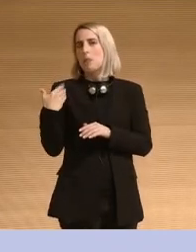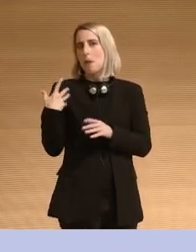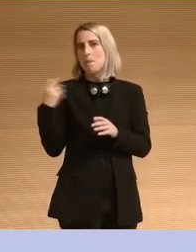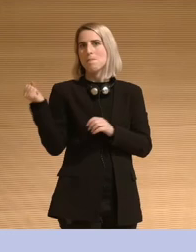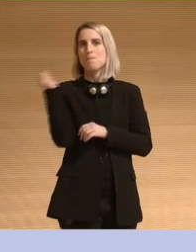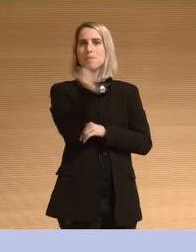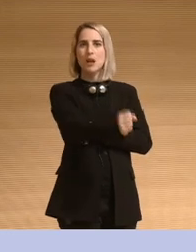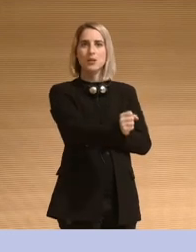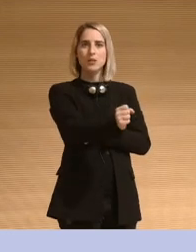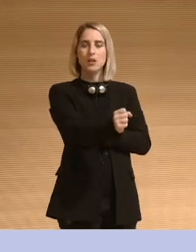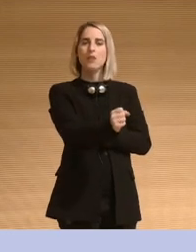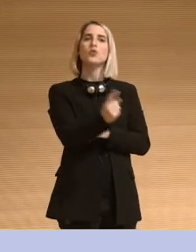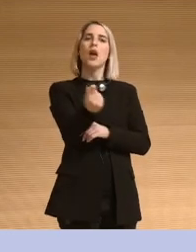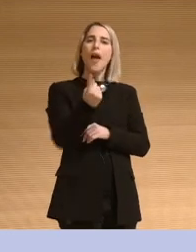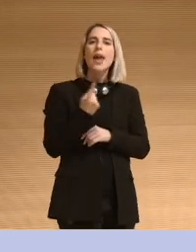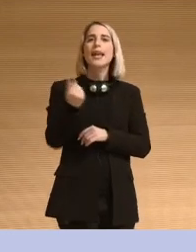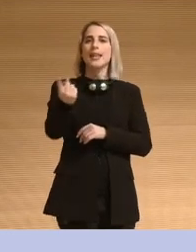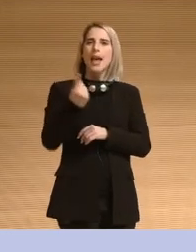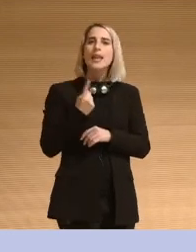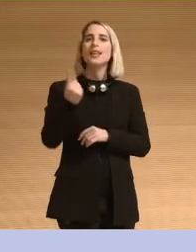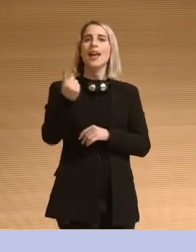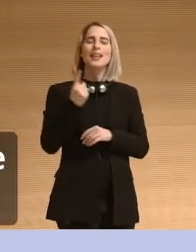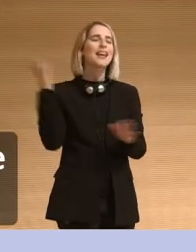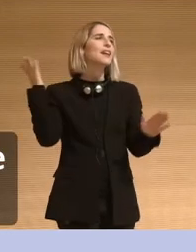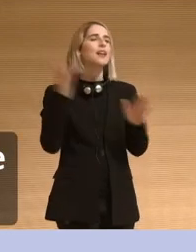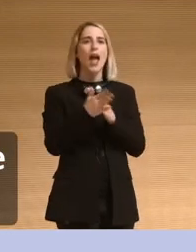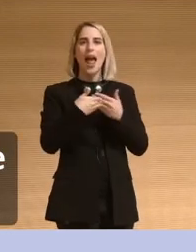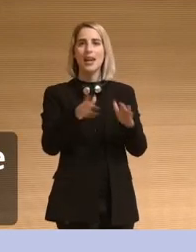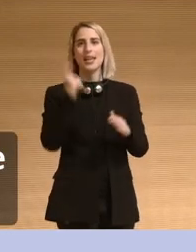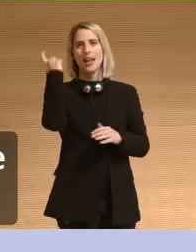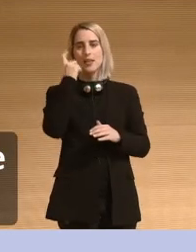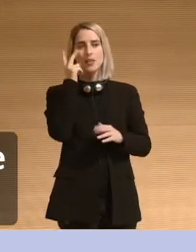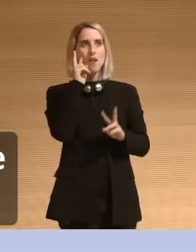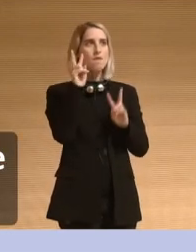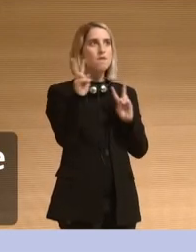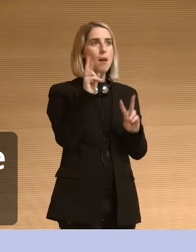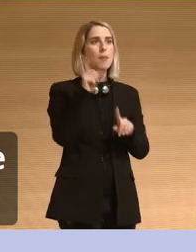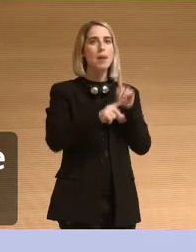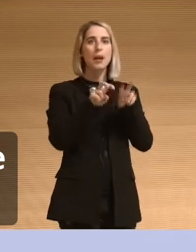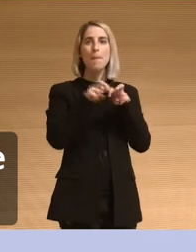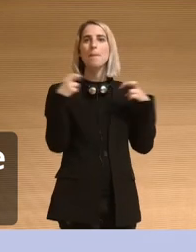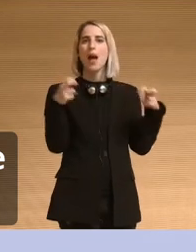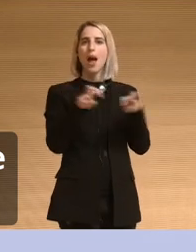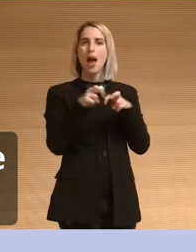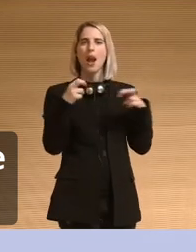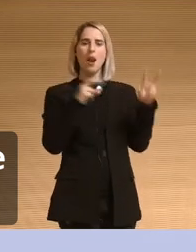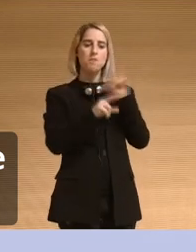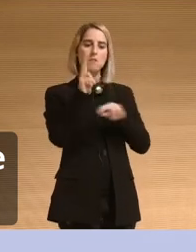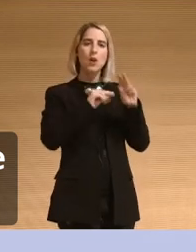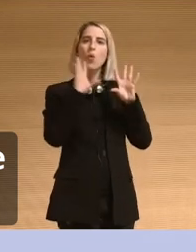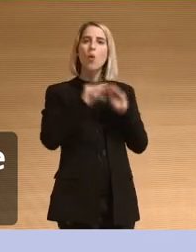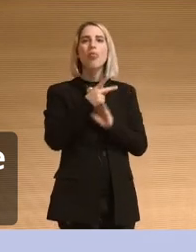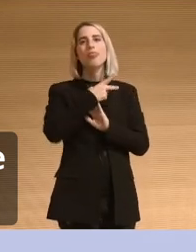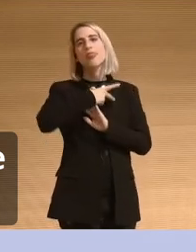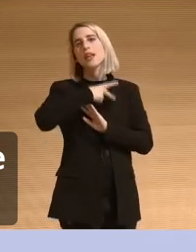όλα αυτά έρχεται και ξανάρχεται με το που ανοίγει και βλέποντας κάποια πάνελ που μιλούν για τα δικαιώματα